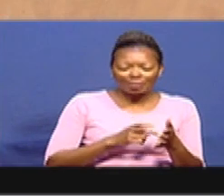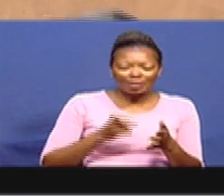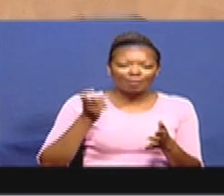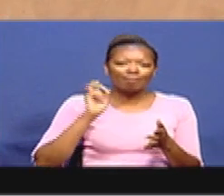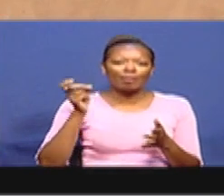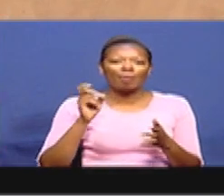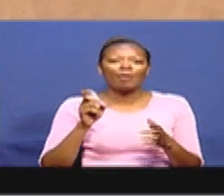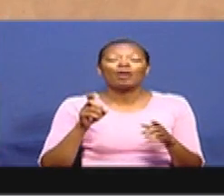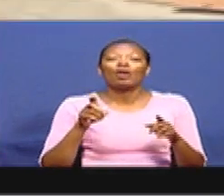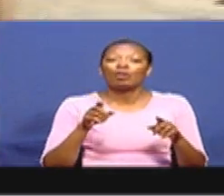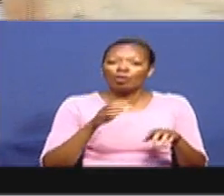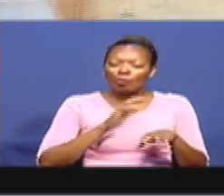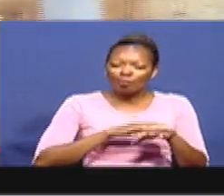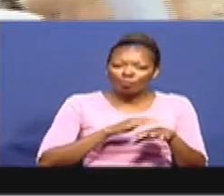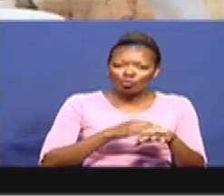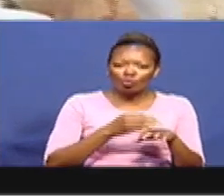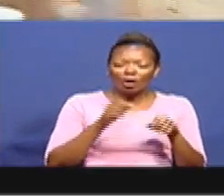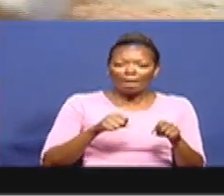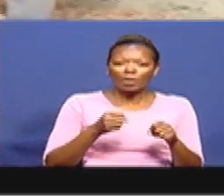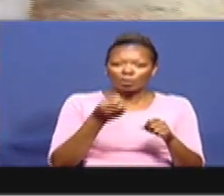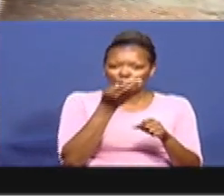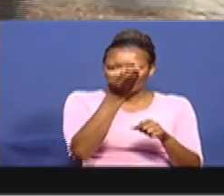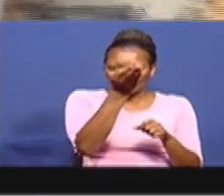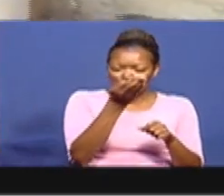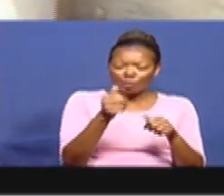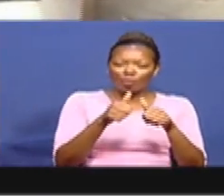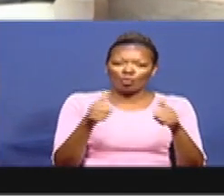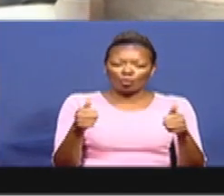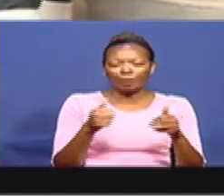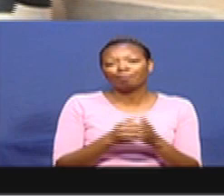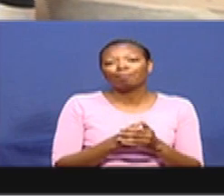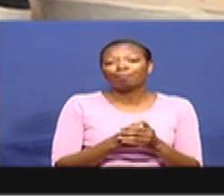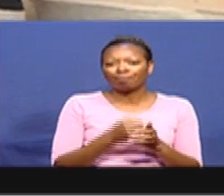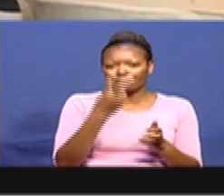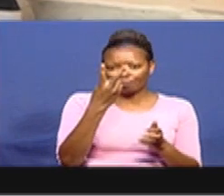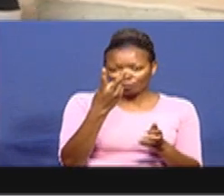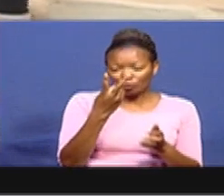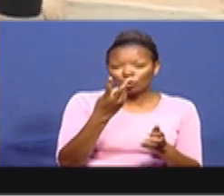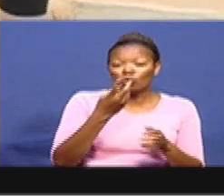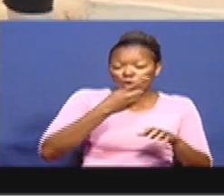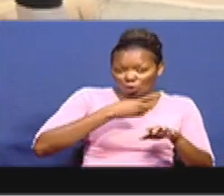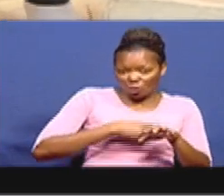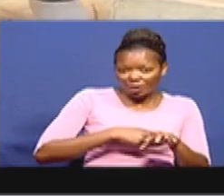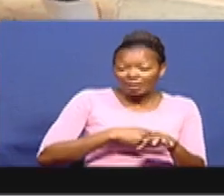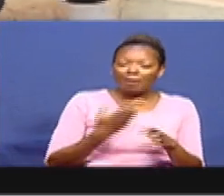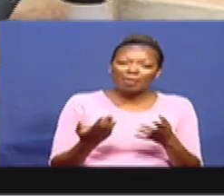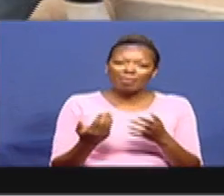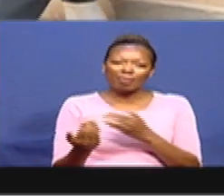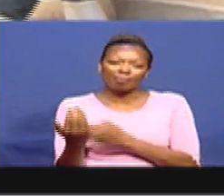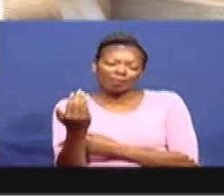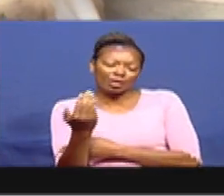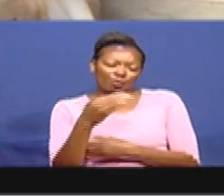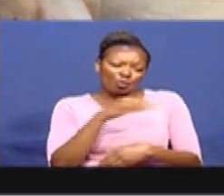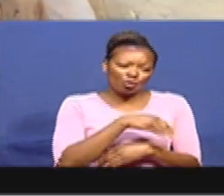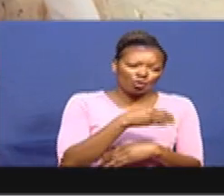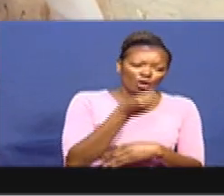hatchery, tutupate ifaranga. Kwa kuwapa chakula na maji mara mbili kwa siku na kuwakinga kutokana na magonjwa, basi